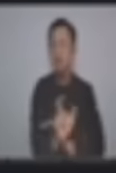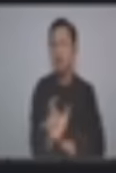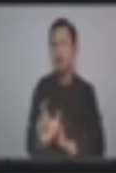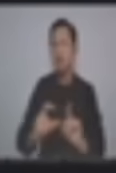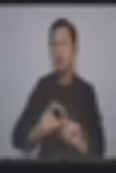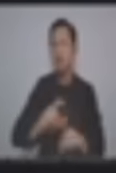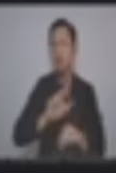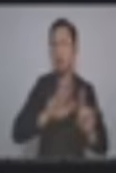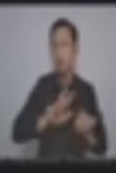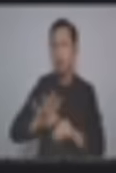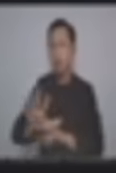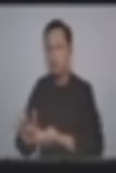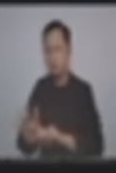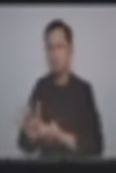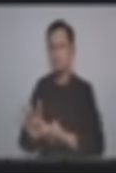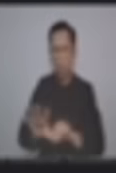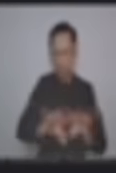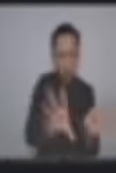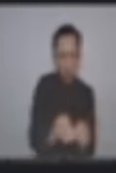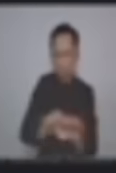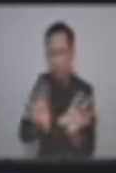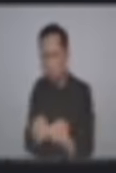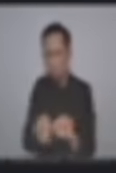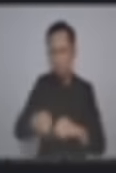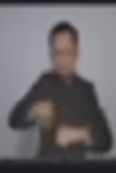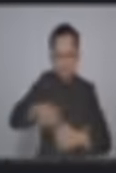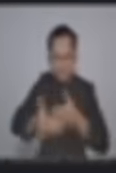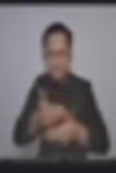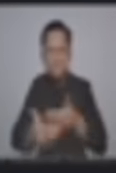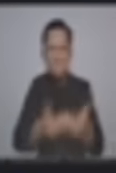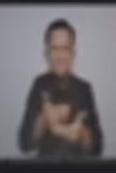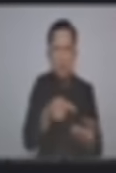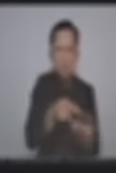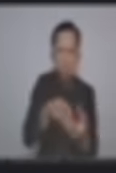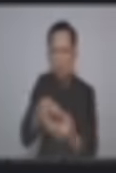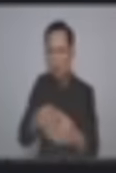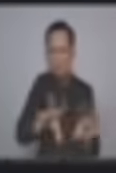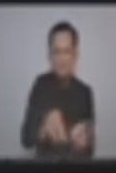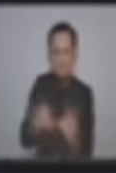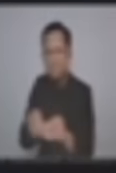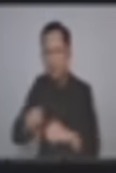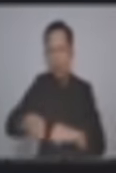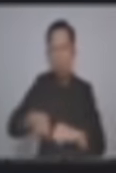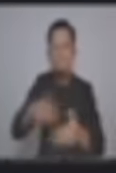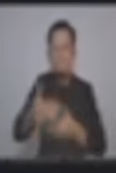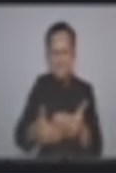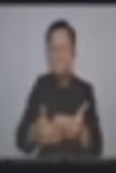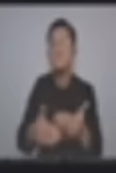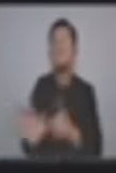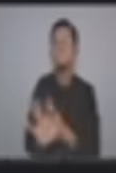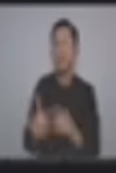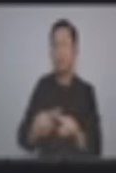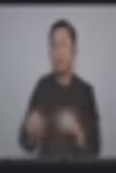hanya sebatas mengadili angka-angka atau hasil rekapitulasi penghitungan suara tetapi juga dapat menilai hal-hal